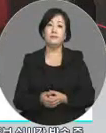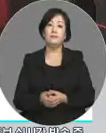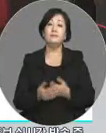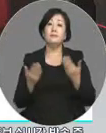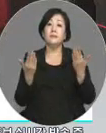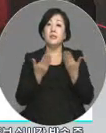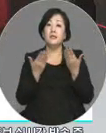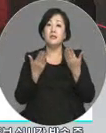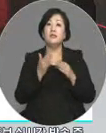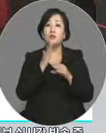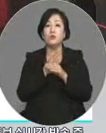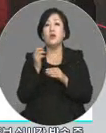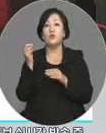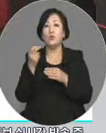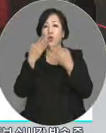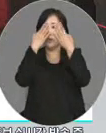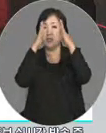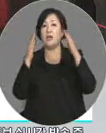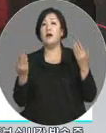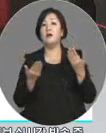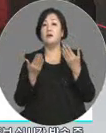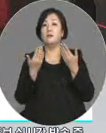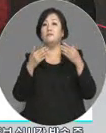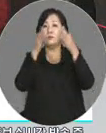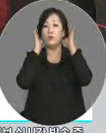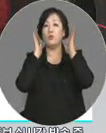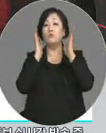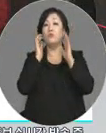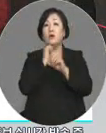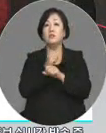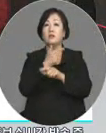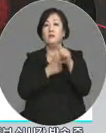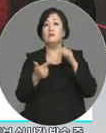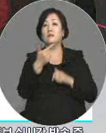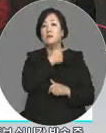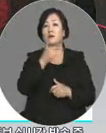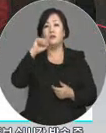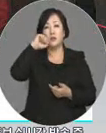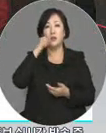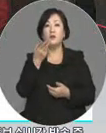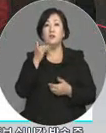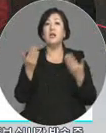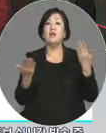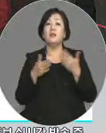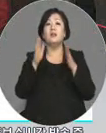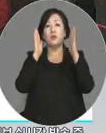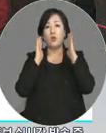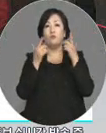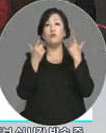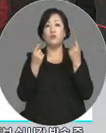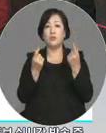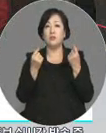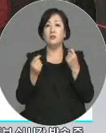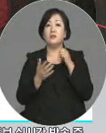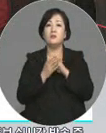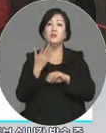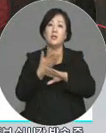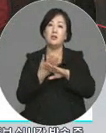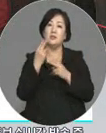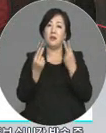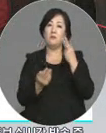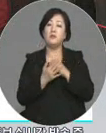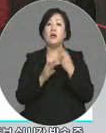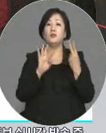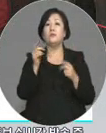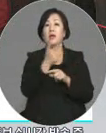직장 일을 하면서 대학 공부를 한다는 건 정말 쉽지 않은 일인데요. 일하며 공부하며 남보다 두배 땀을